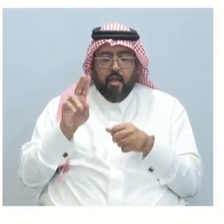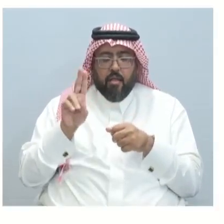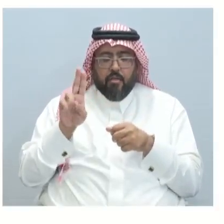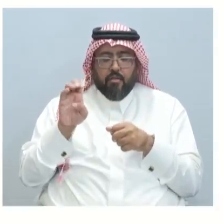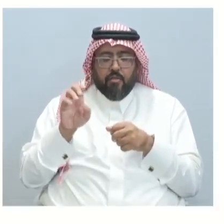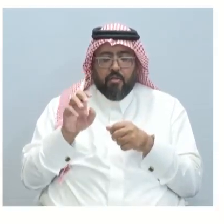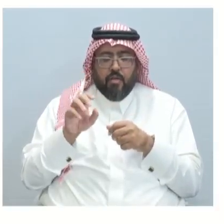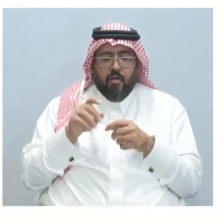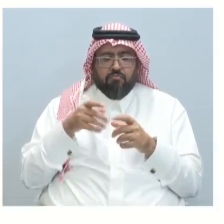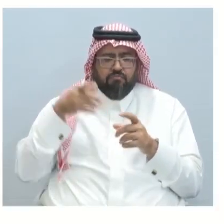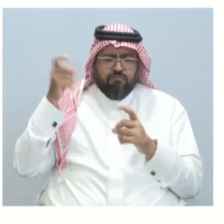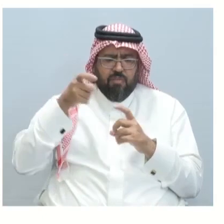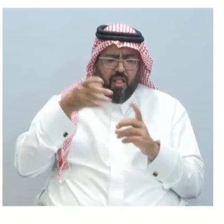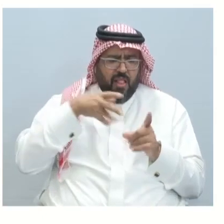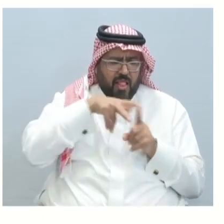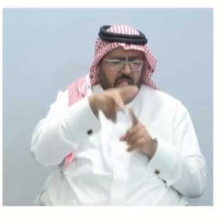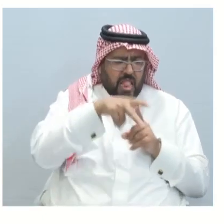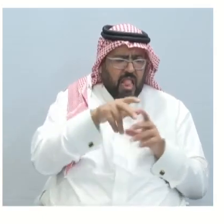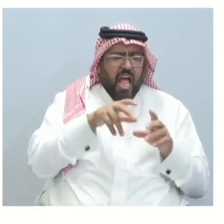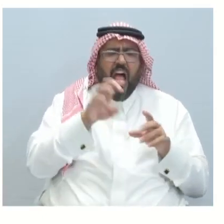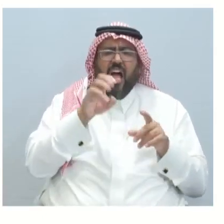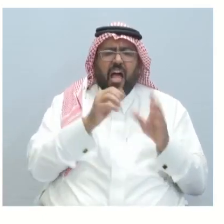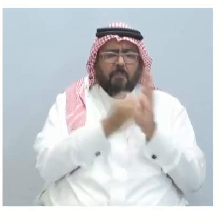اذيه الجار ان كان غير